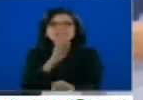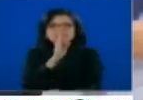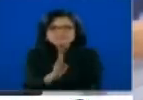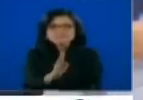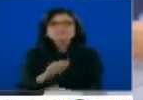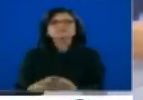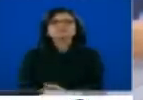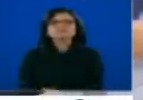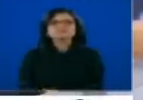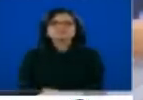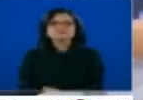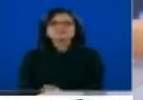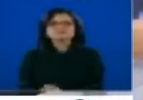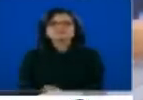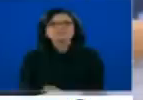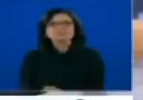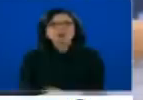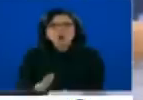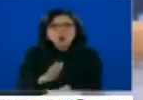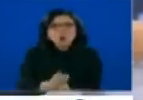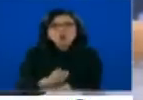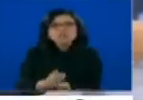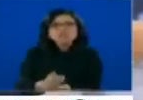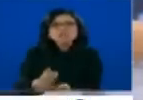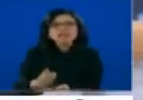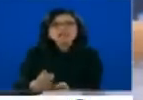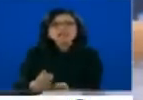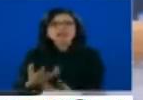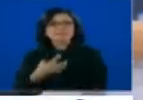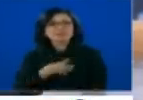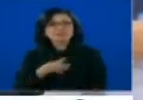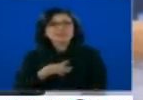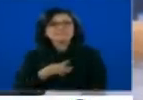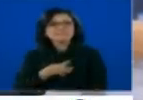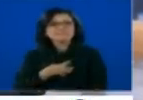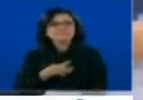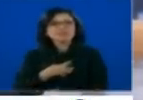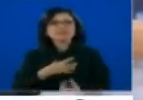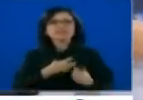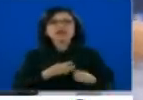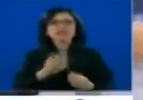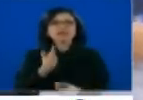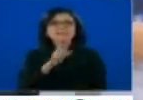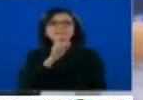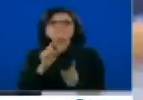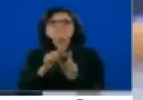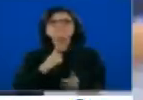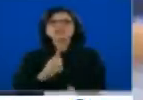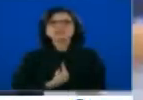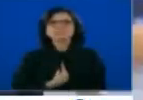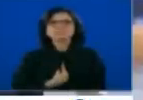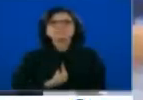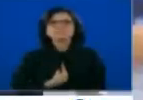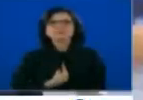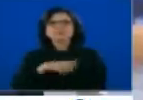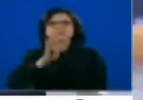dan kesetiaan dalam arti konsisten dalam sikap dan setia terhadap prinsip selama 4 bulan